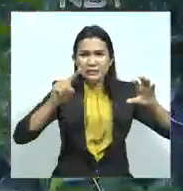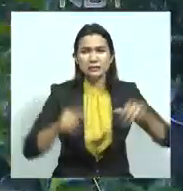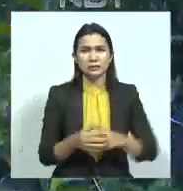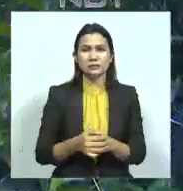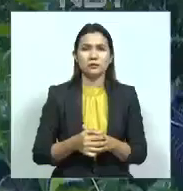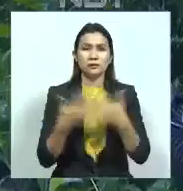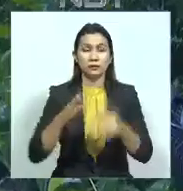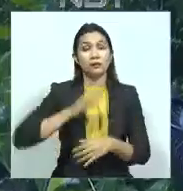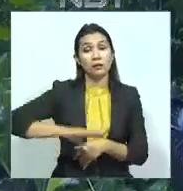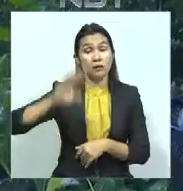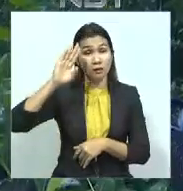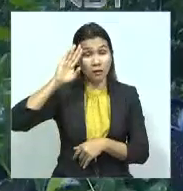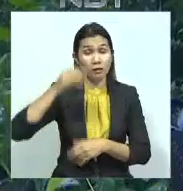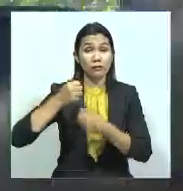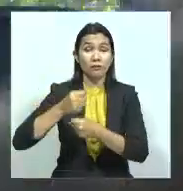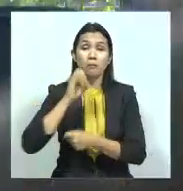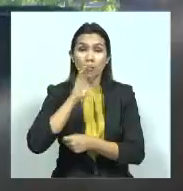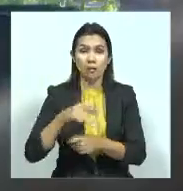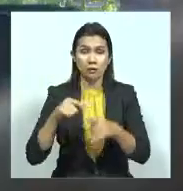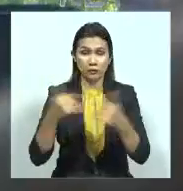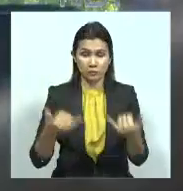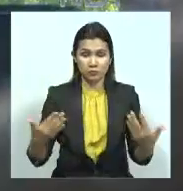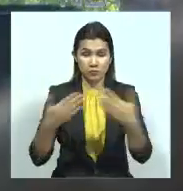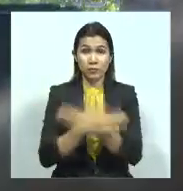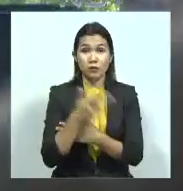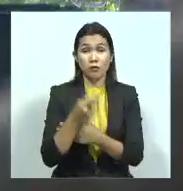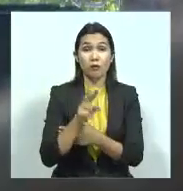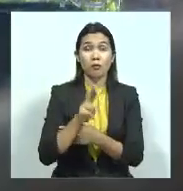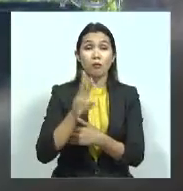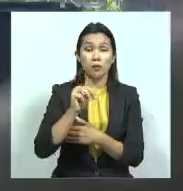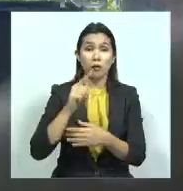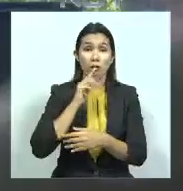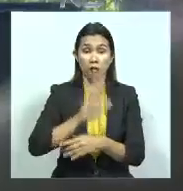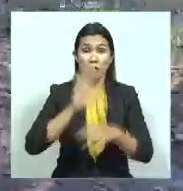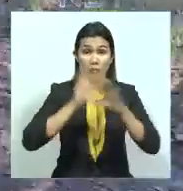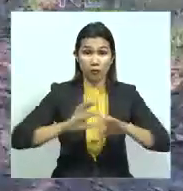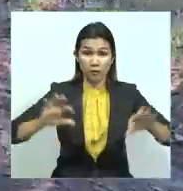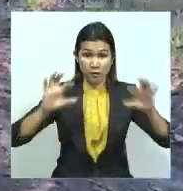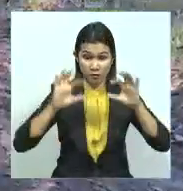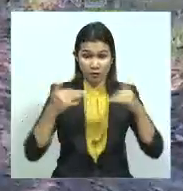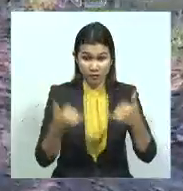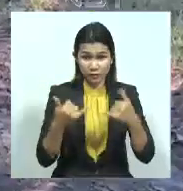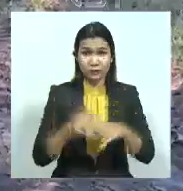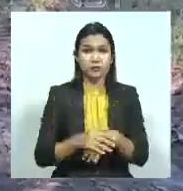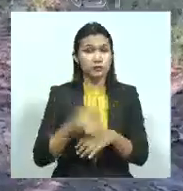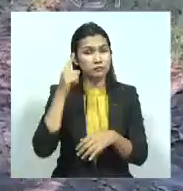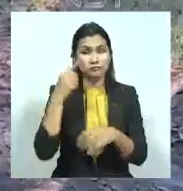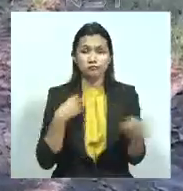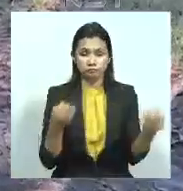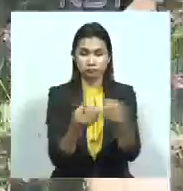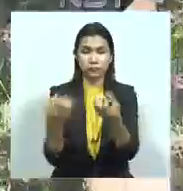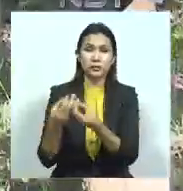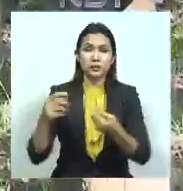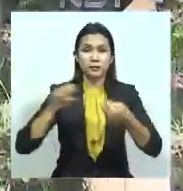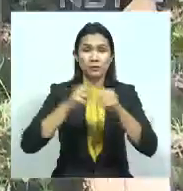ผู้บัญชาการทหารบกยืนยันด้วยว่าการปรับเปลี่ยนคณะรัฐมนตรีชุดใหม่ของรัฐบาลพลเอกประยุทธ์จันทร์โอชาไม่มีผลกระ